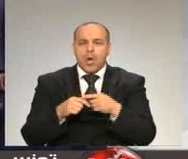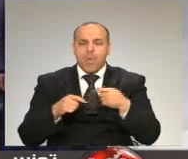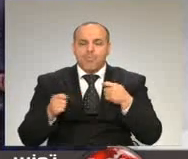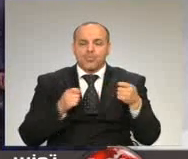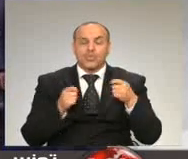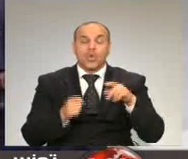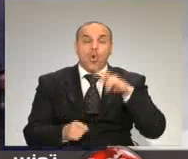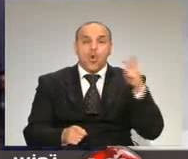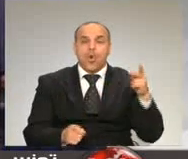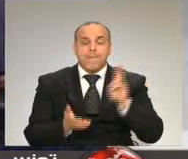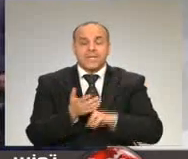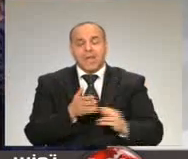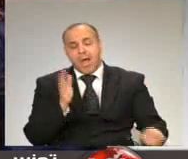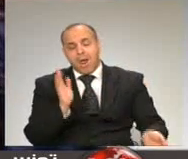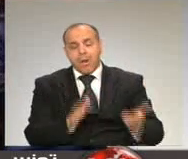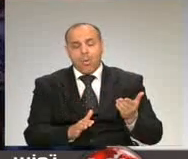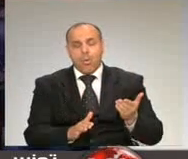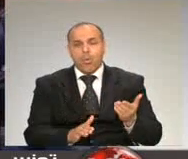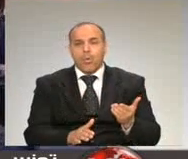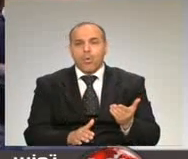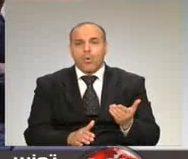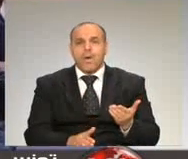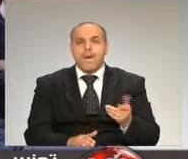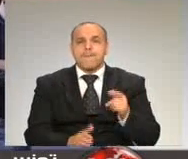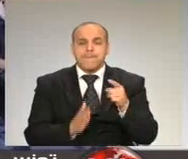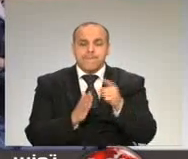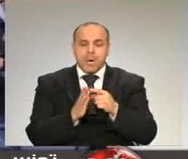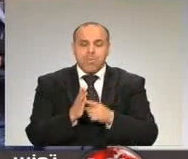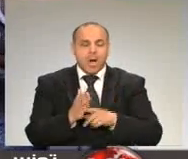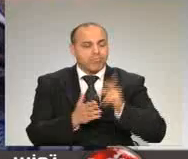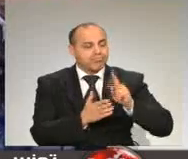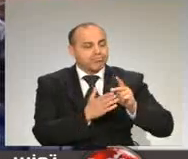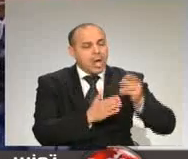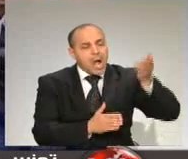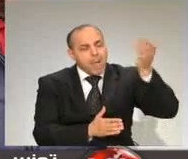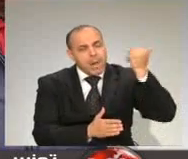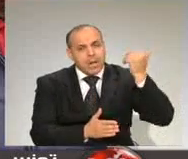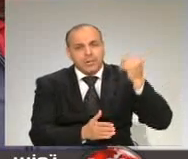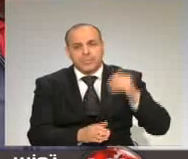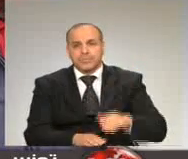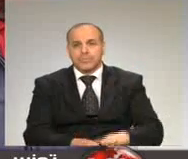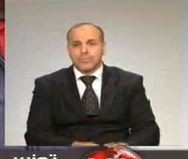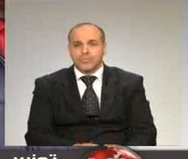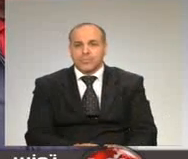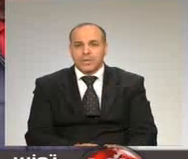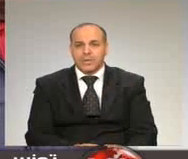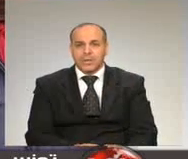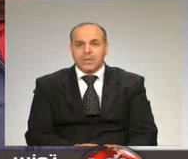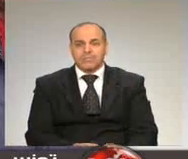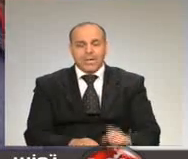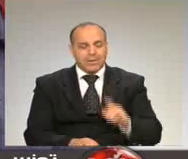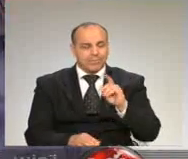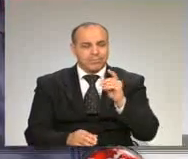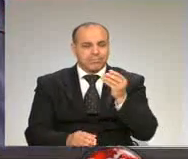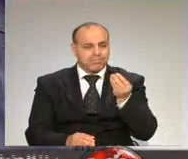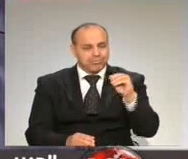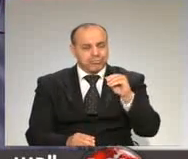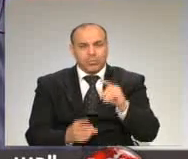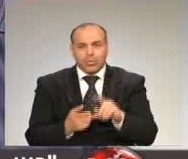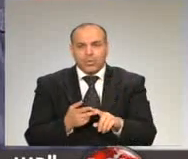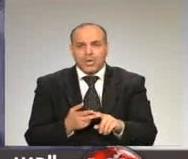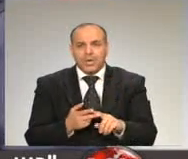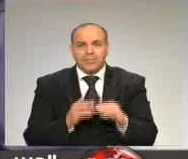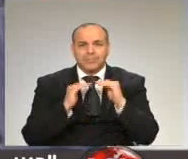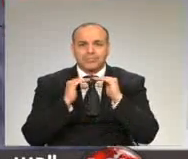المدير العام للبريد وتطبيق مجمل نقاط الاتفاقيات المبرمة. رفع سقف منحة التغطية اللي تقريبا